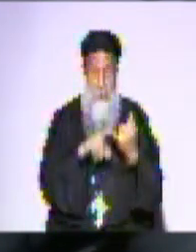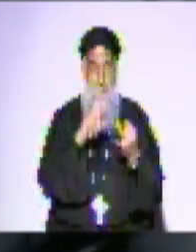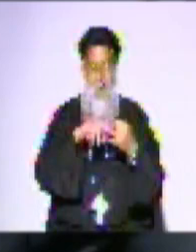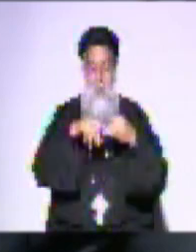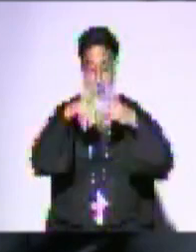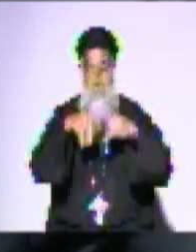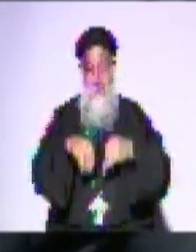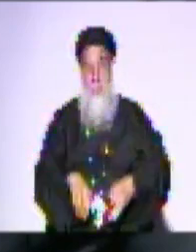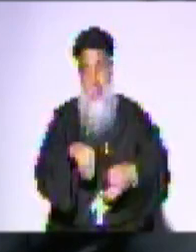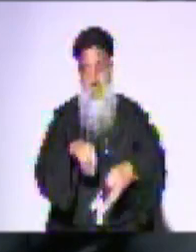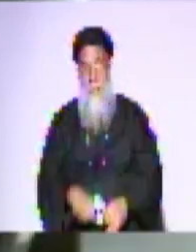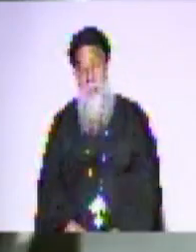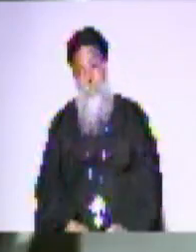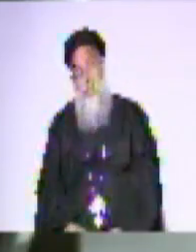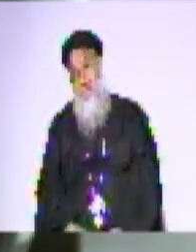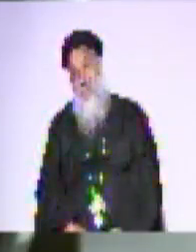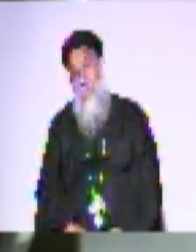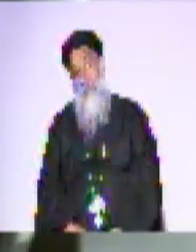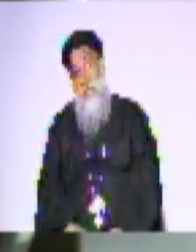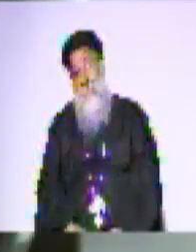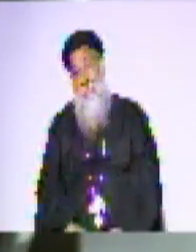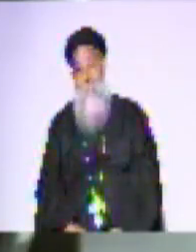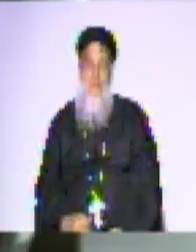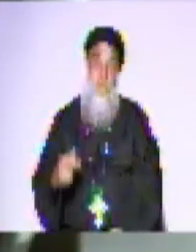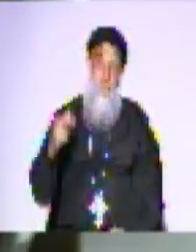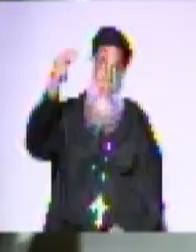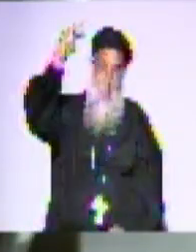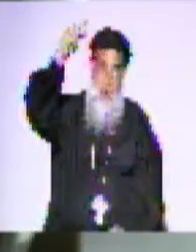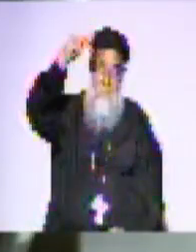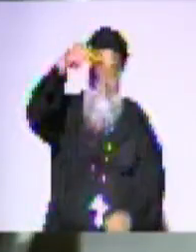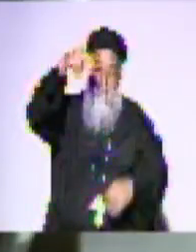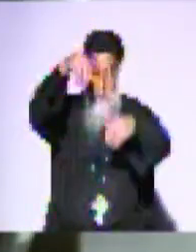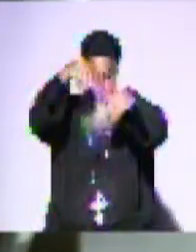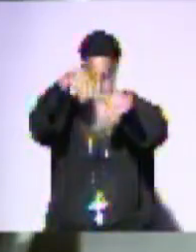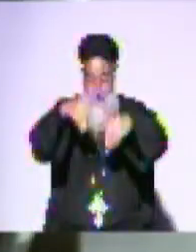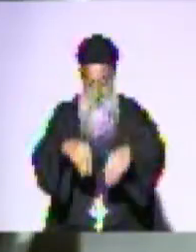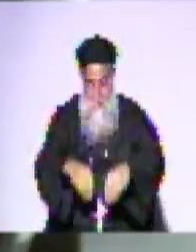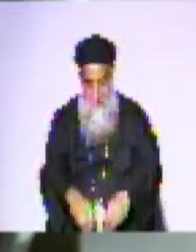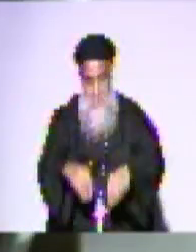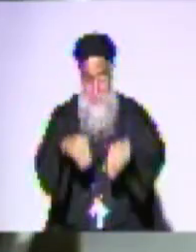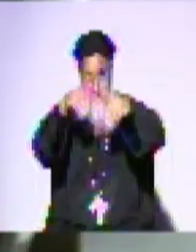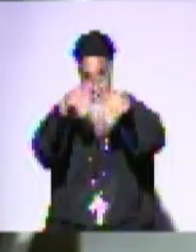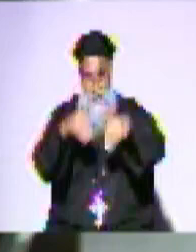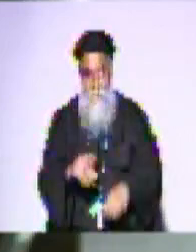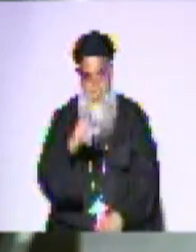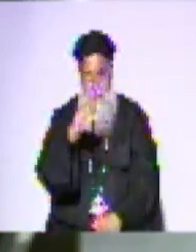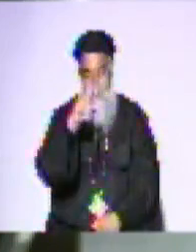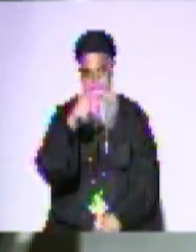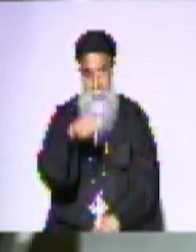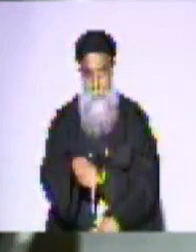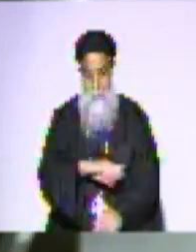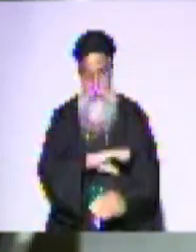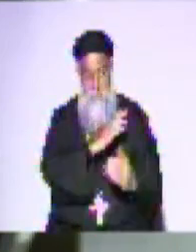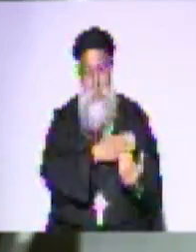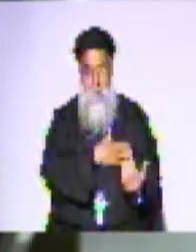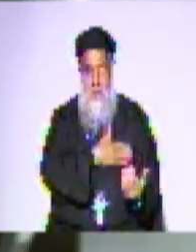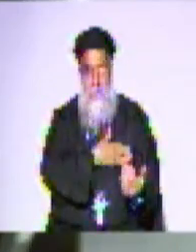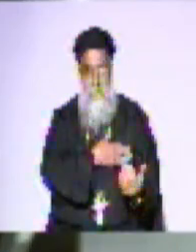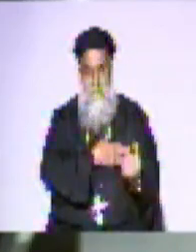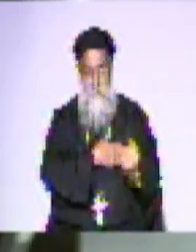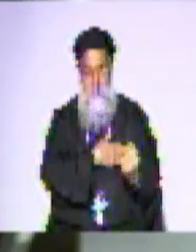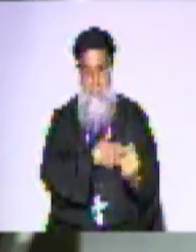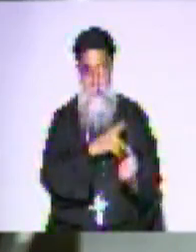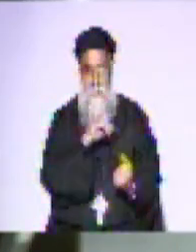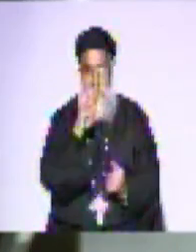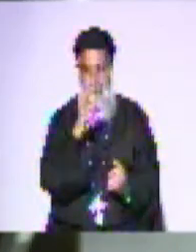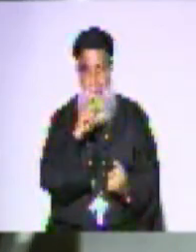بالضبط. أصل نزول الإنسان في المعمودية في المية عايزة إيمان. طب المية